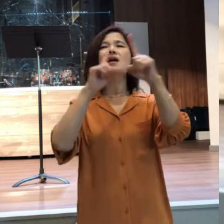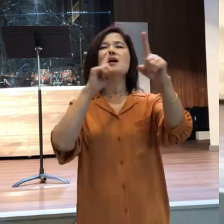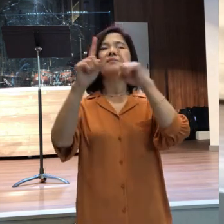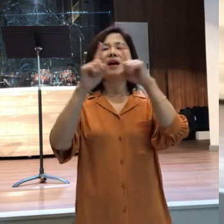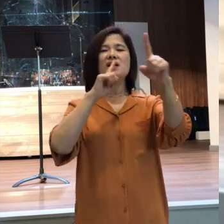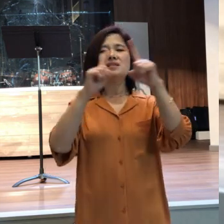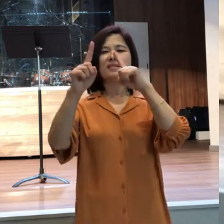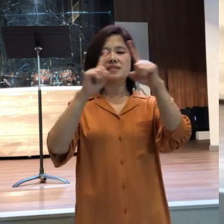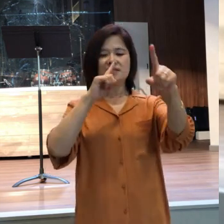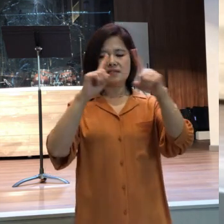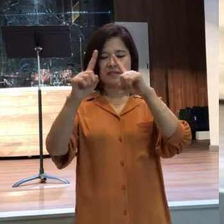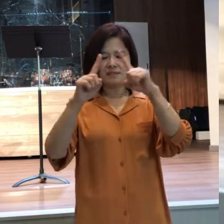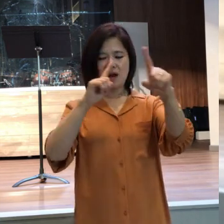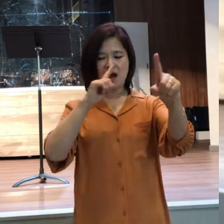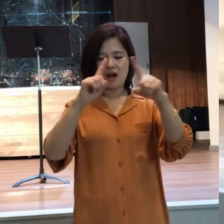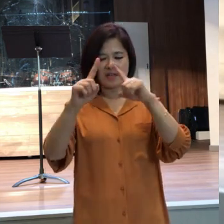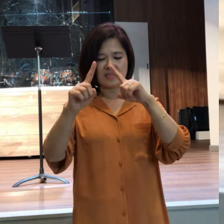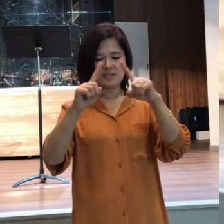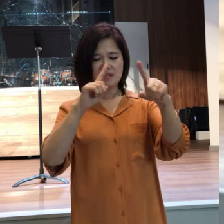나에게